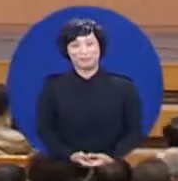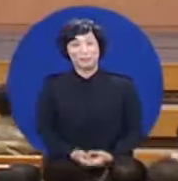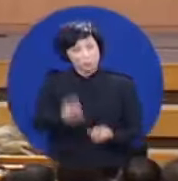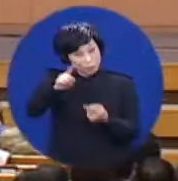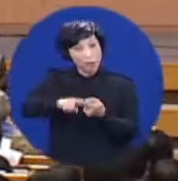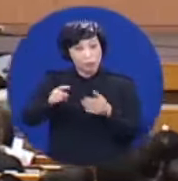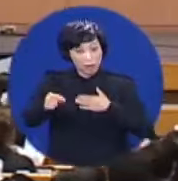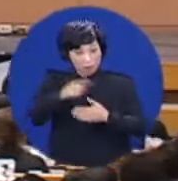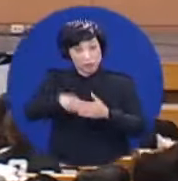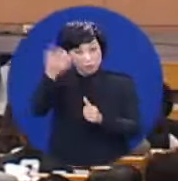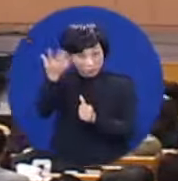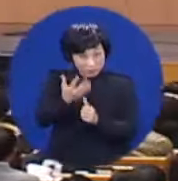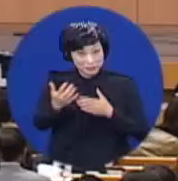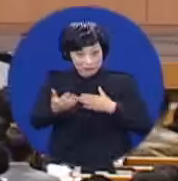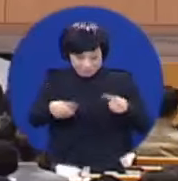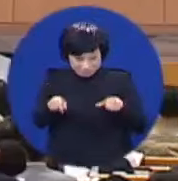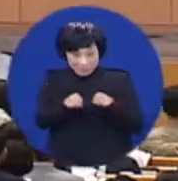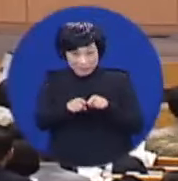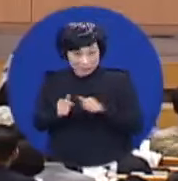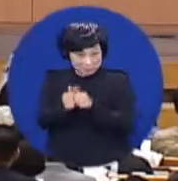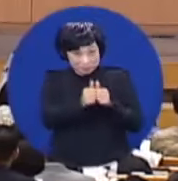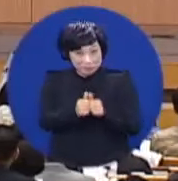그러려고 오셨어요.